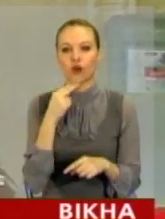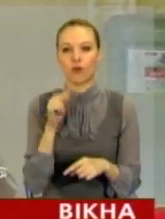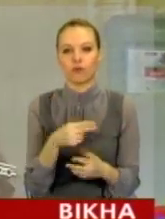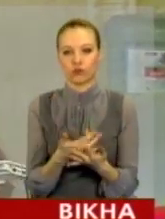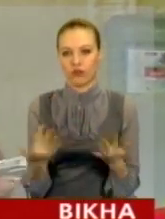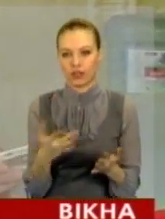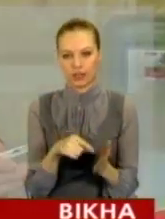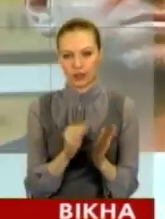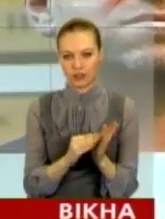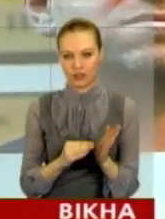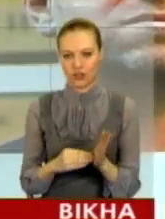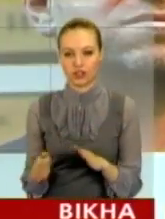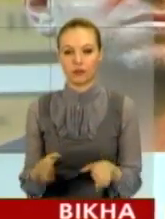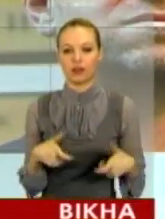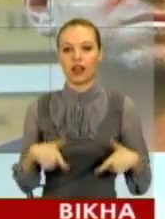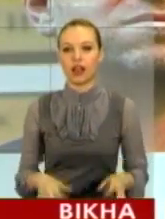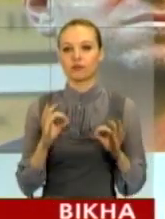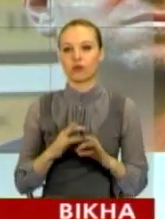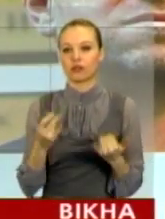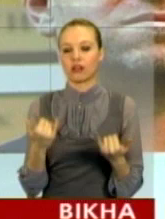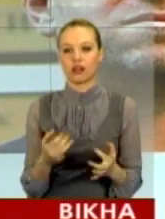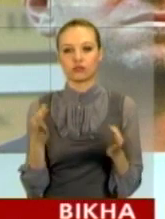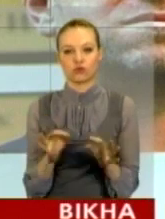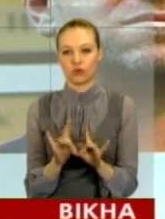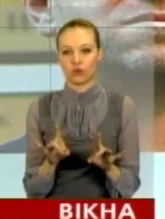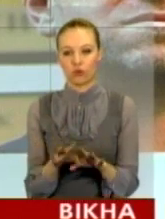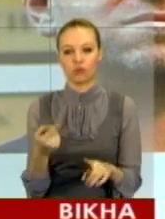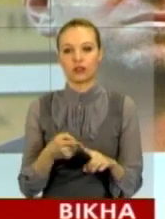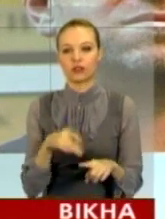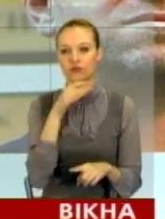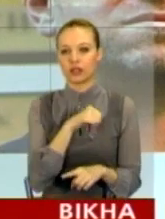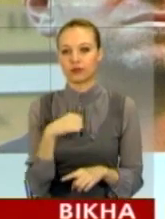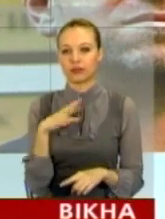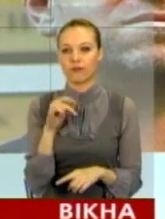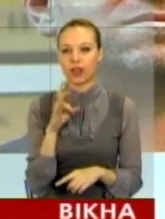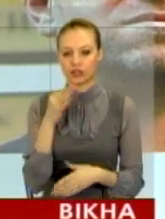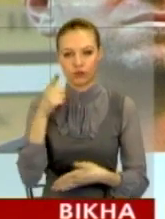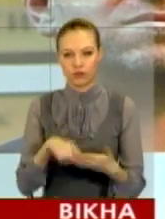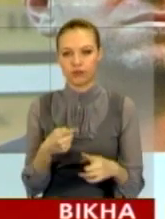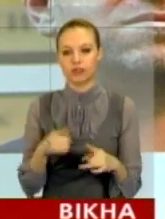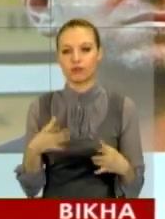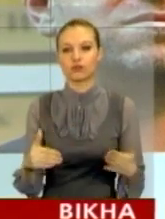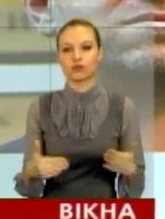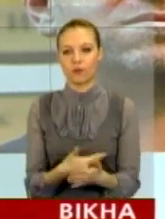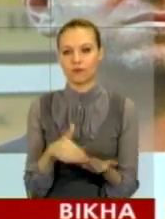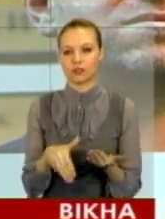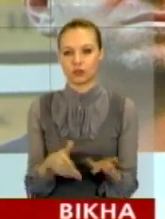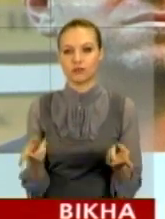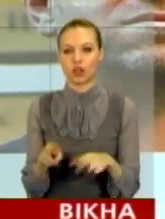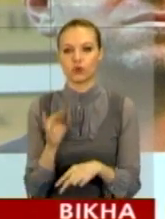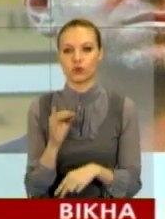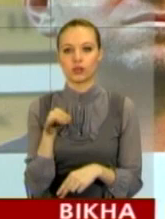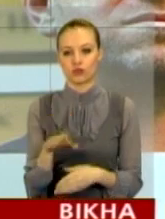які там зазначені. Генпрокуратура наразі нічого не коментує. Тим часом сам Власенко певен, це просто новий спосіб залишити